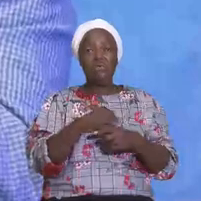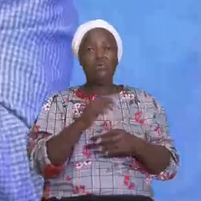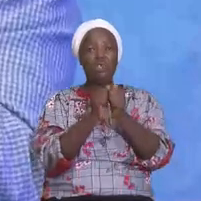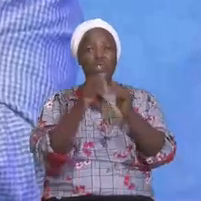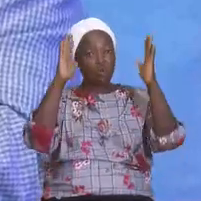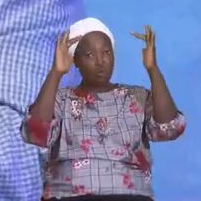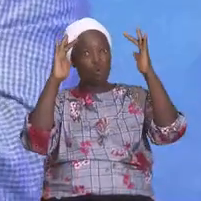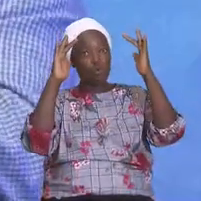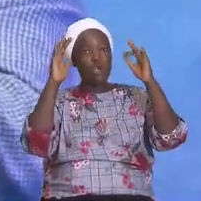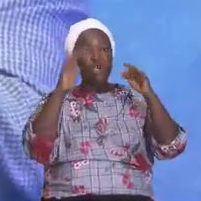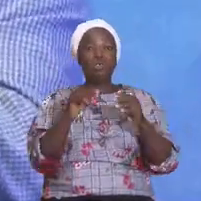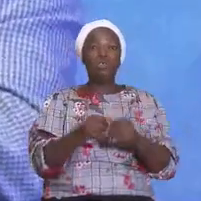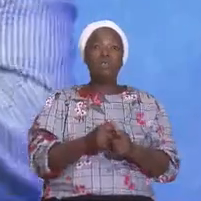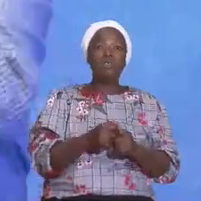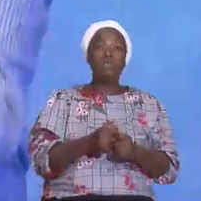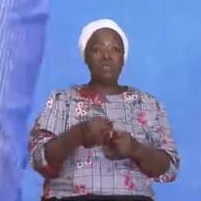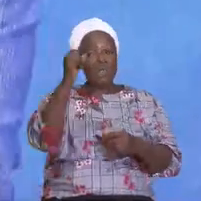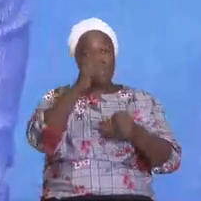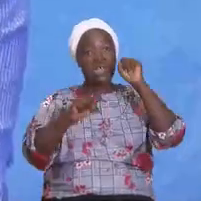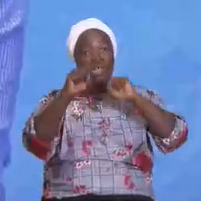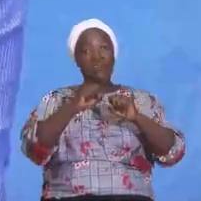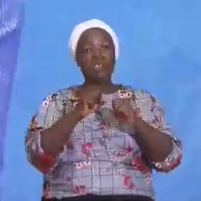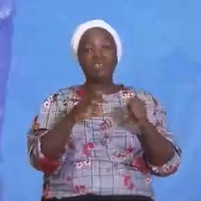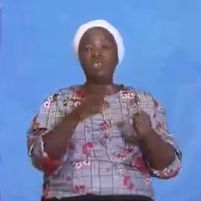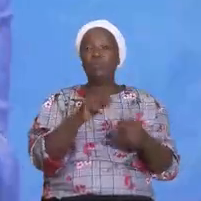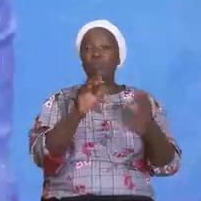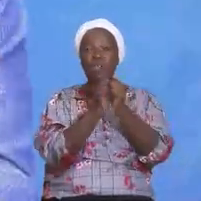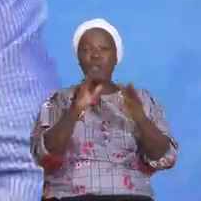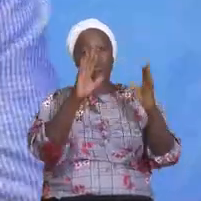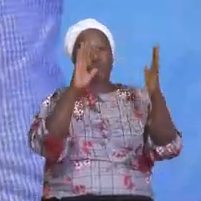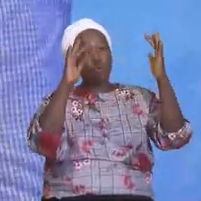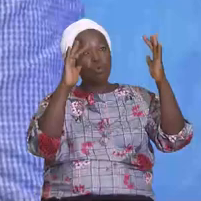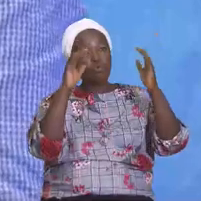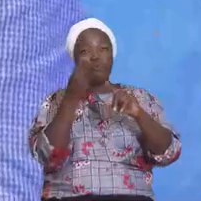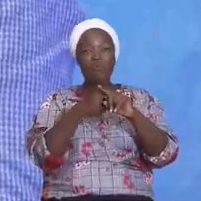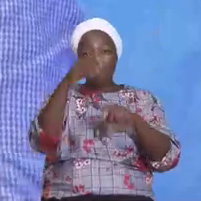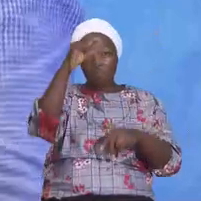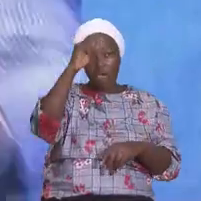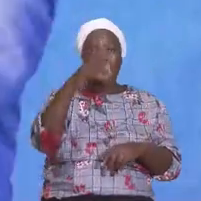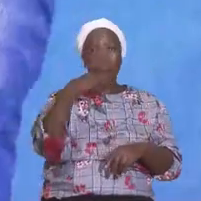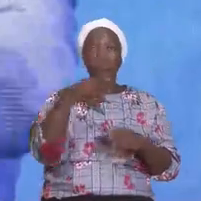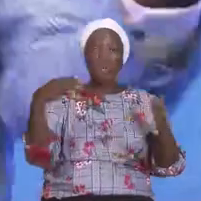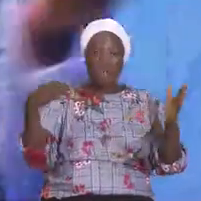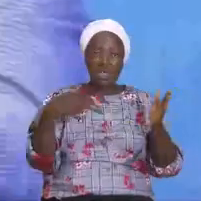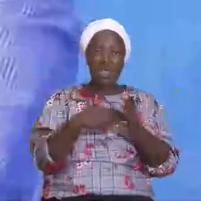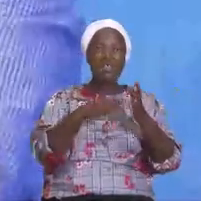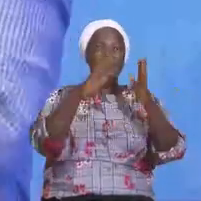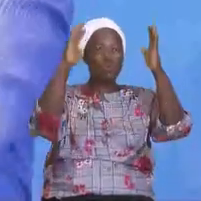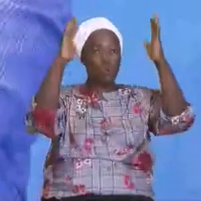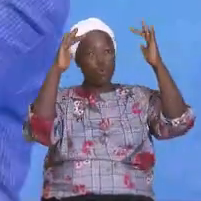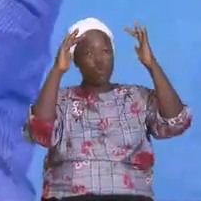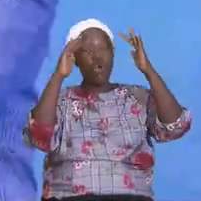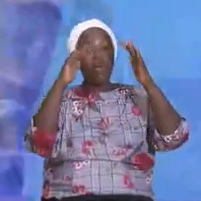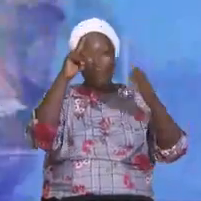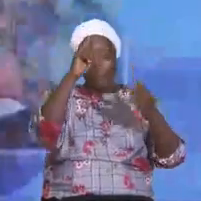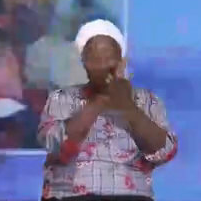n'avait pas d'espoir naturellement, sans espoir historiquement, sans espoir scientifiquement, sans